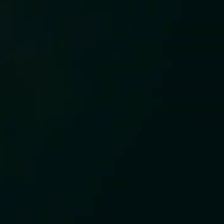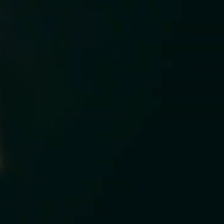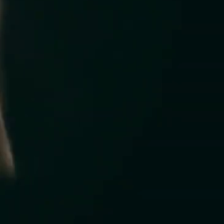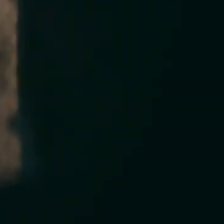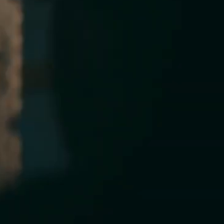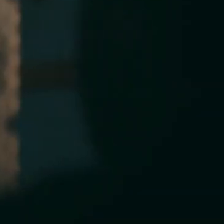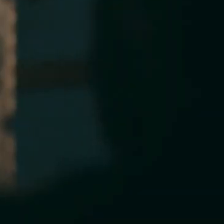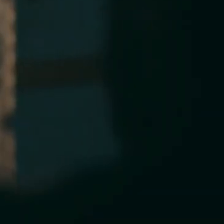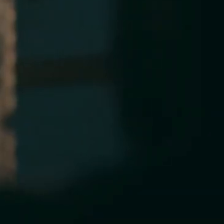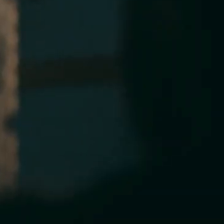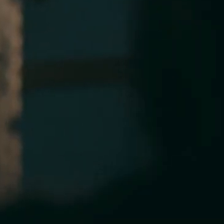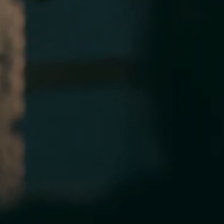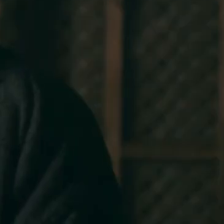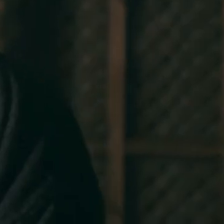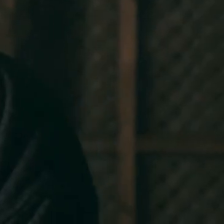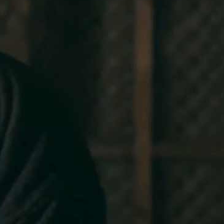ustabaşına yanaştı.